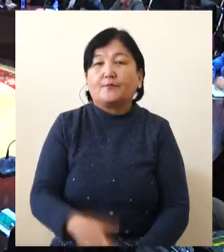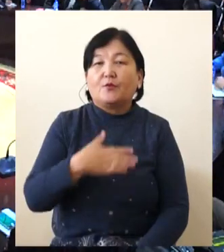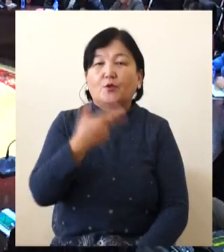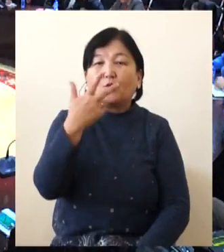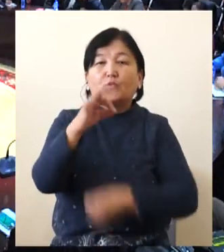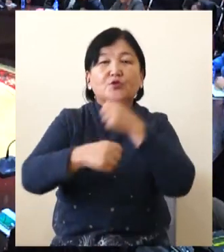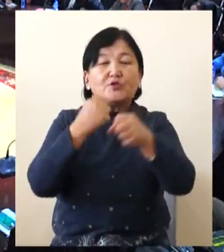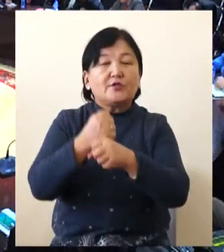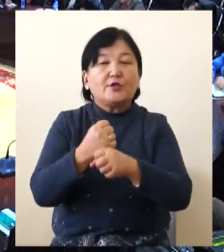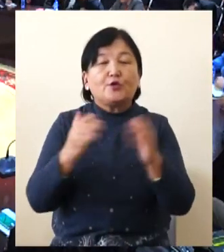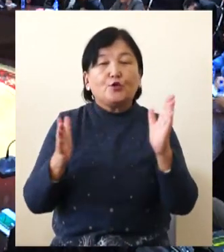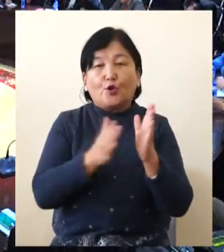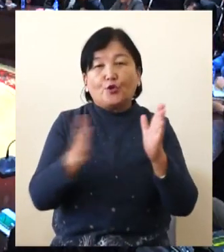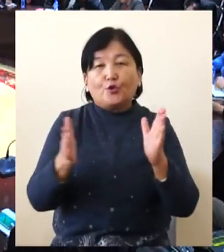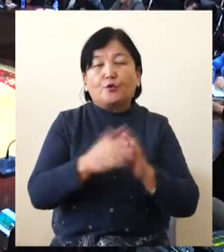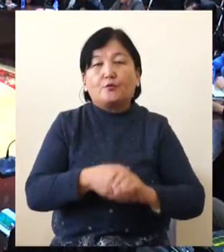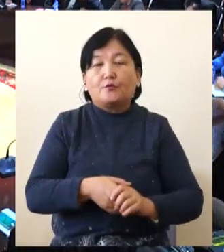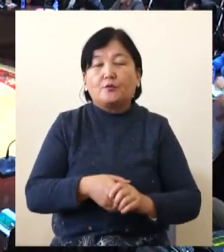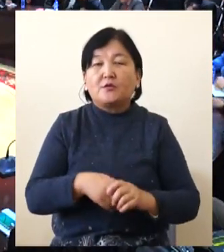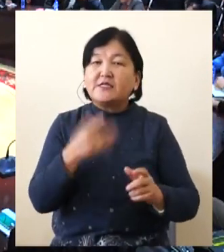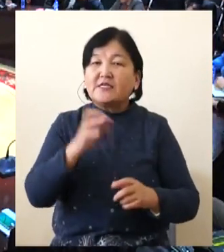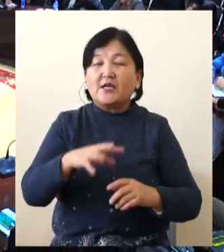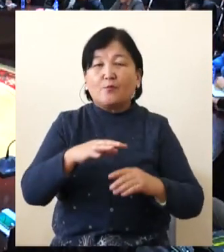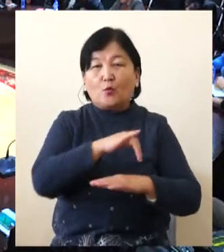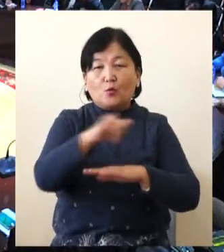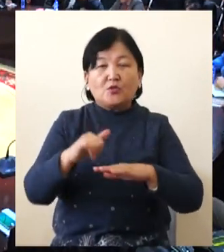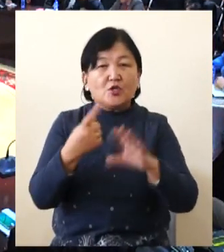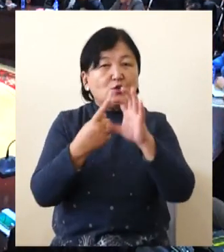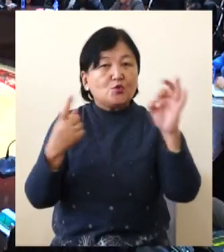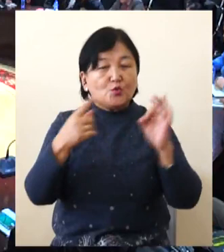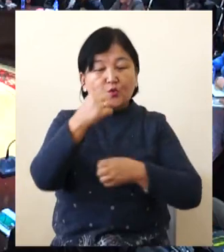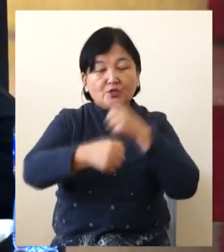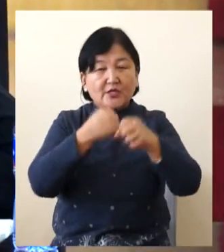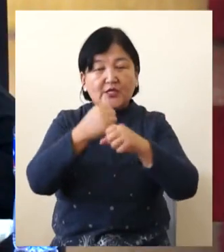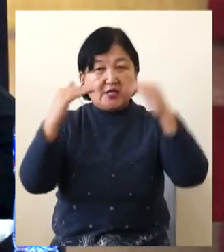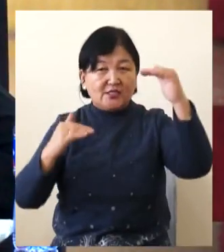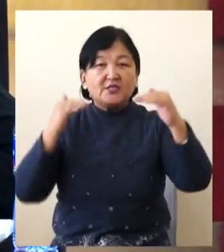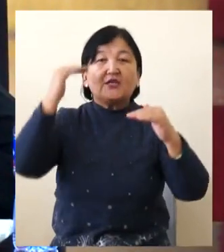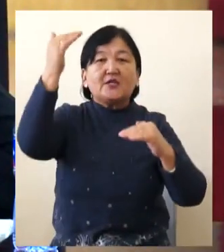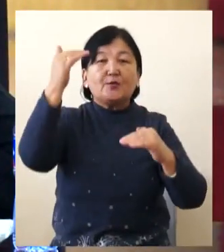Бид нар 30 жилийн дотор зарим орны 100 жилийн дэвшлээс ч илүү хурдан юм хийж байна.